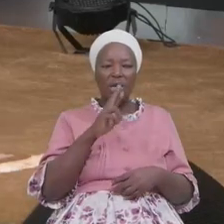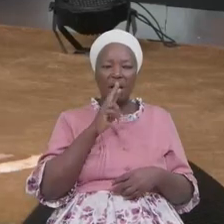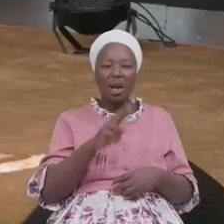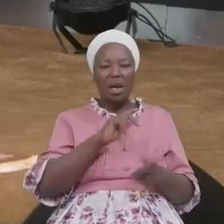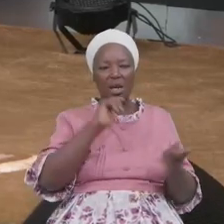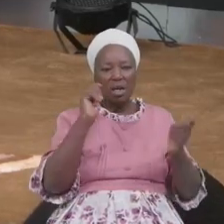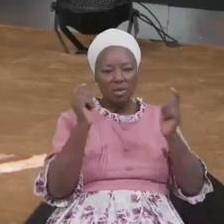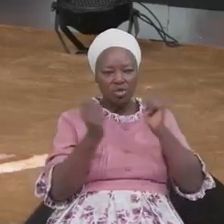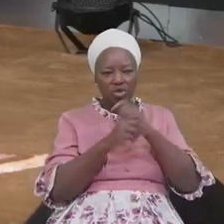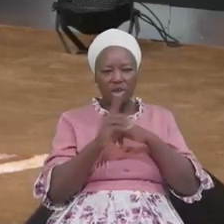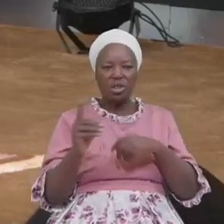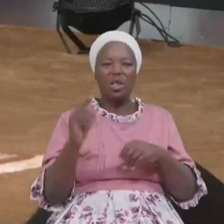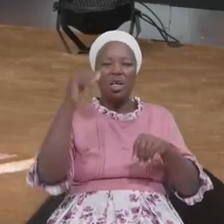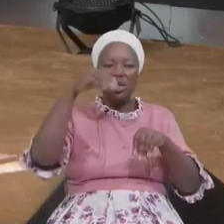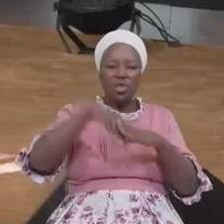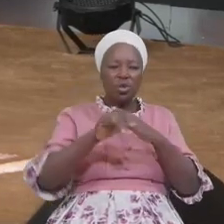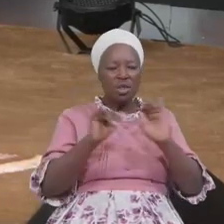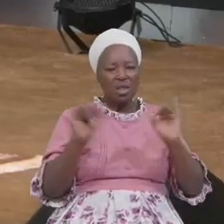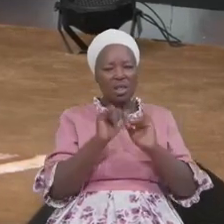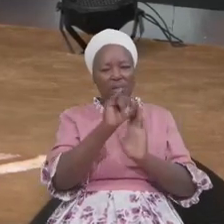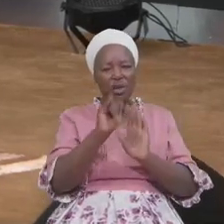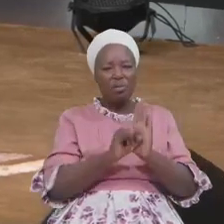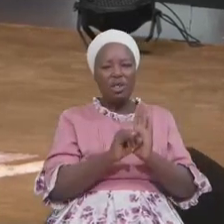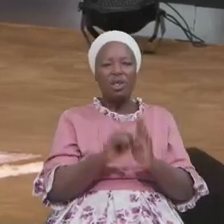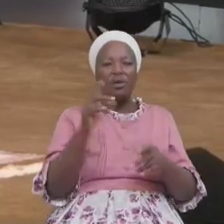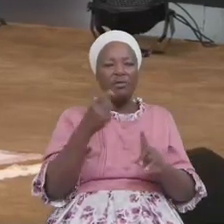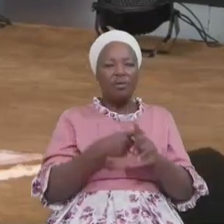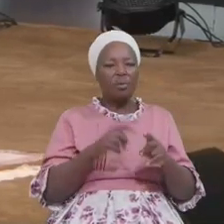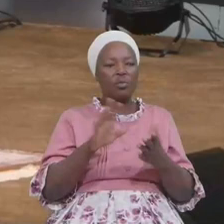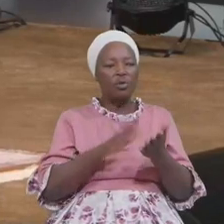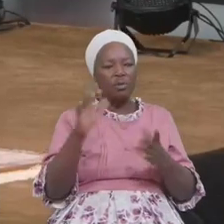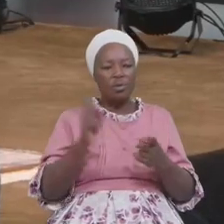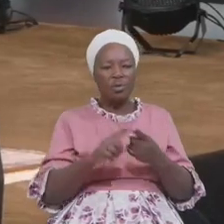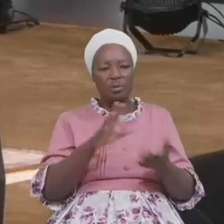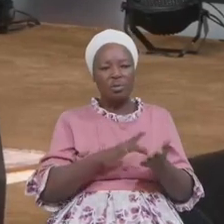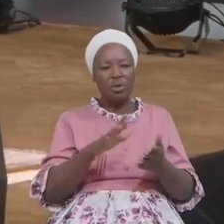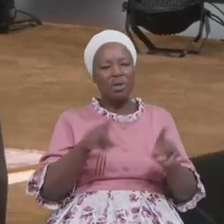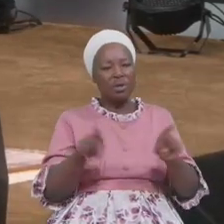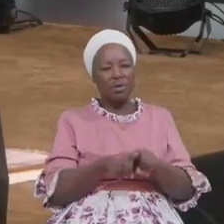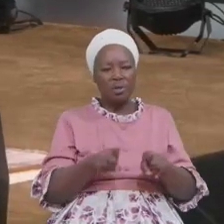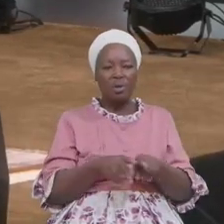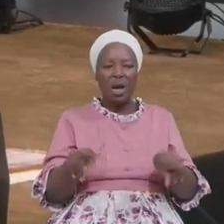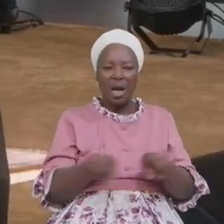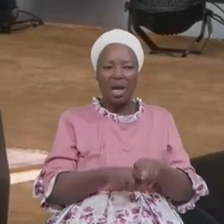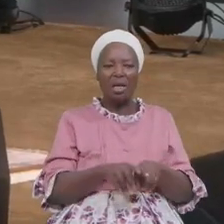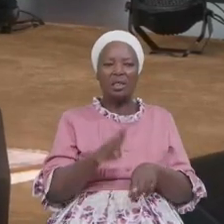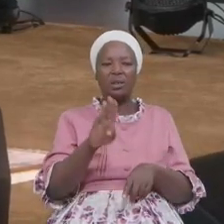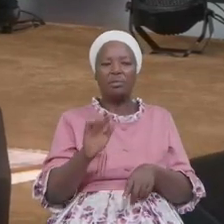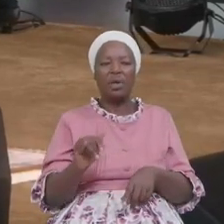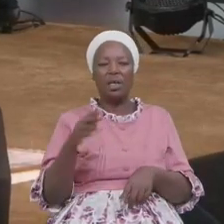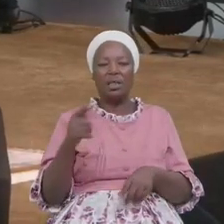même image, de gloire en gloire, comme par le Seigneur,